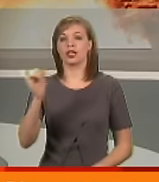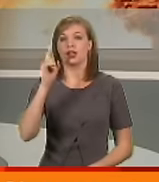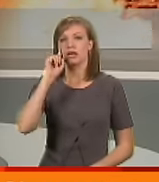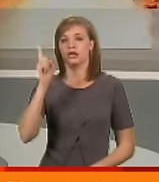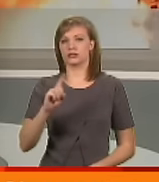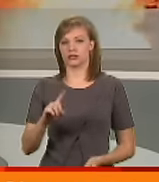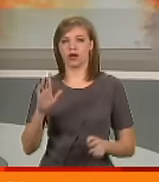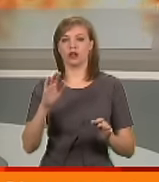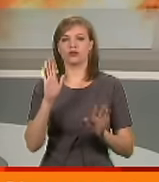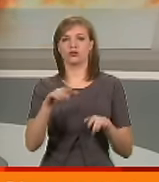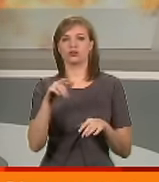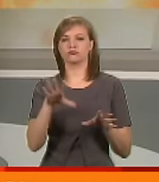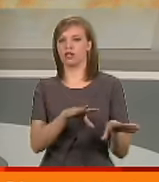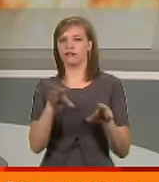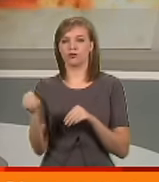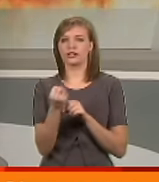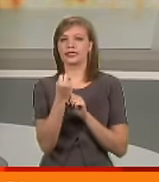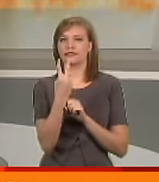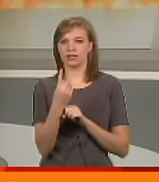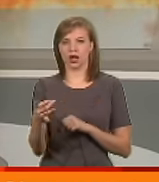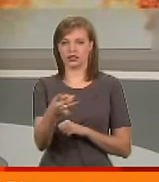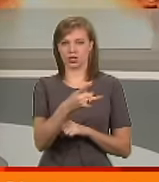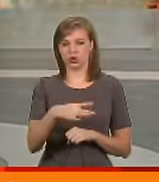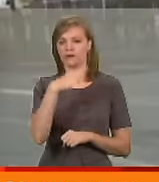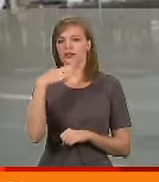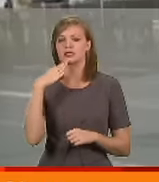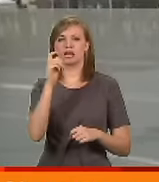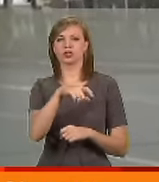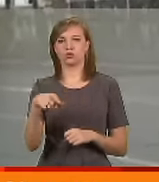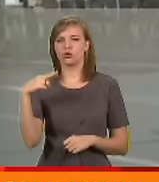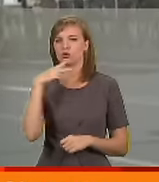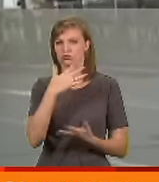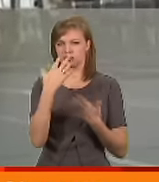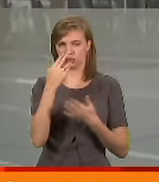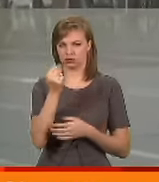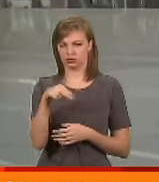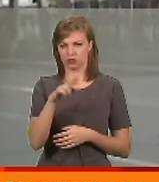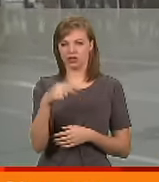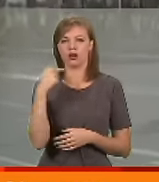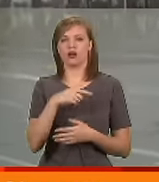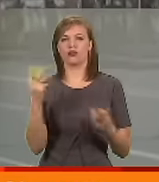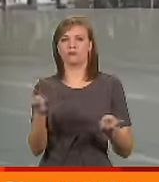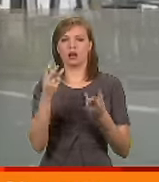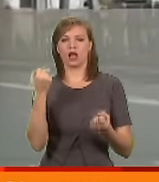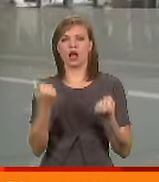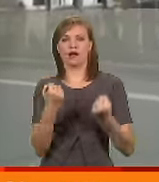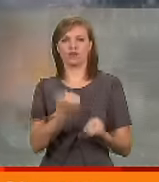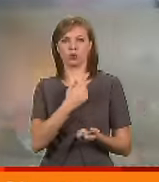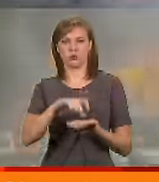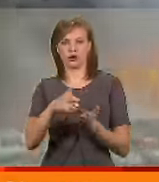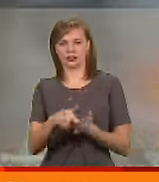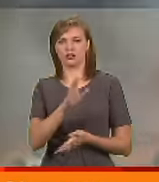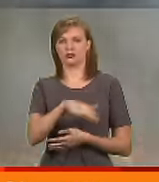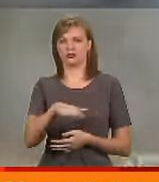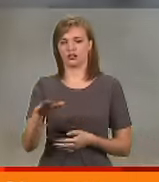Ізраїль в вогні. У Хайфі евакуювали 12 районів. Десятки людей отруїли шкідливим газом. Палахкотять автомайстерні,